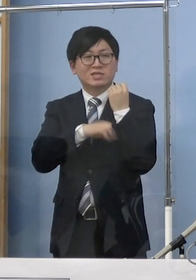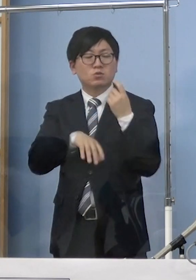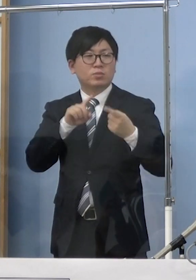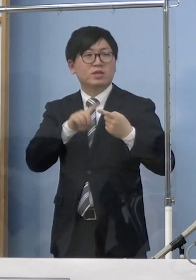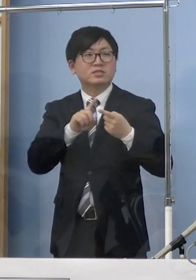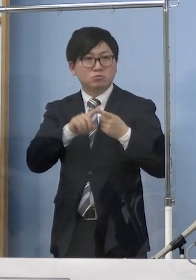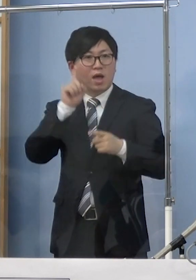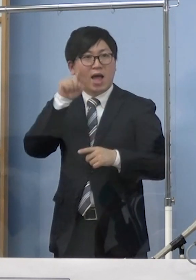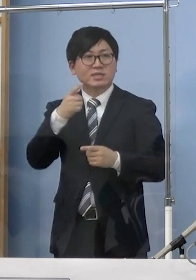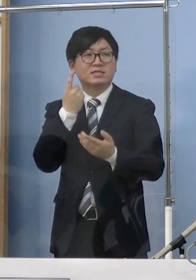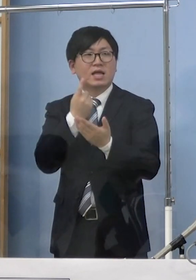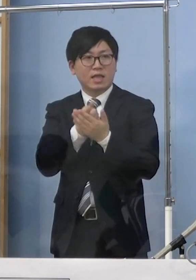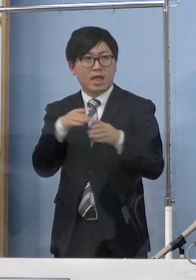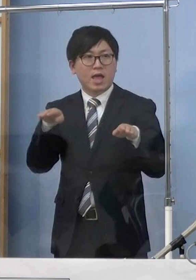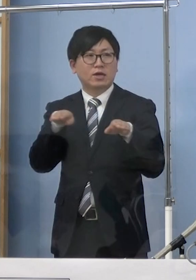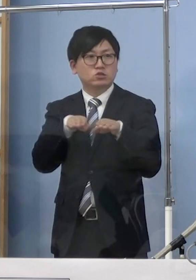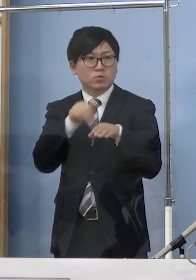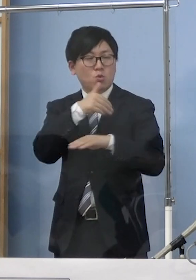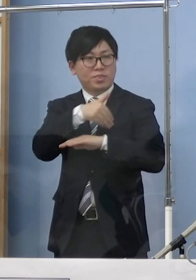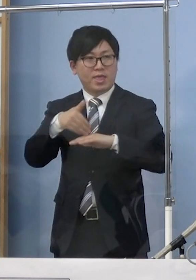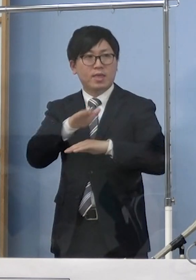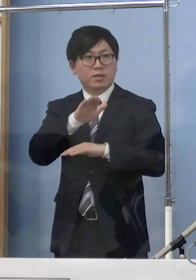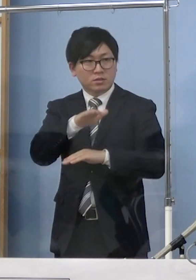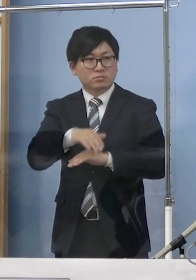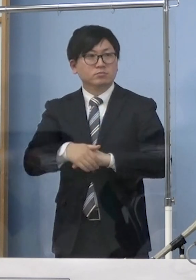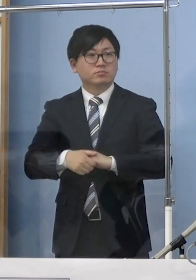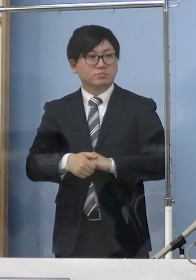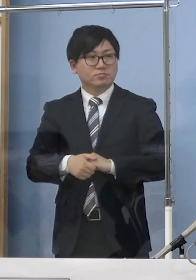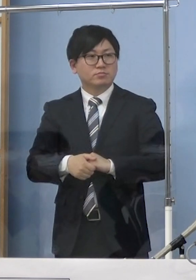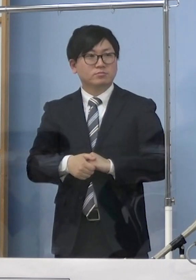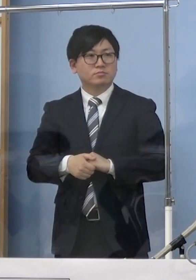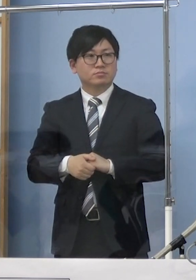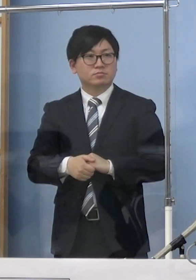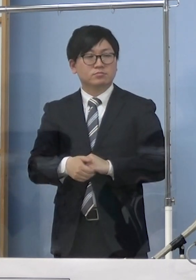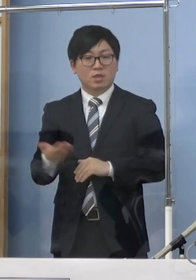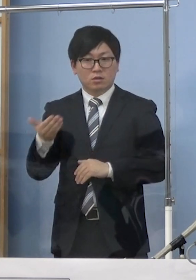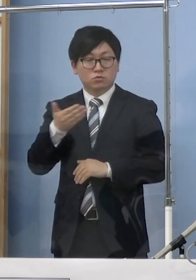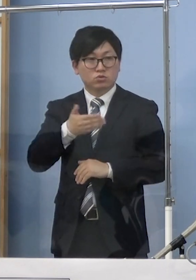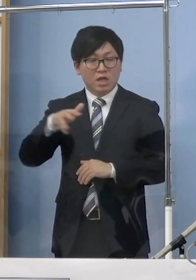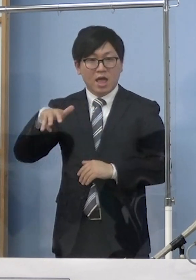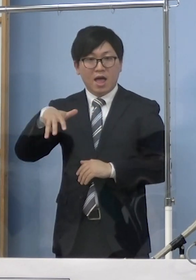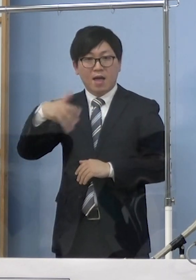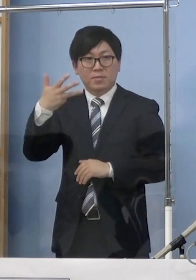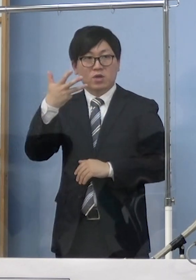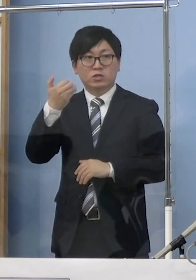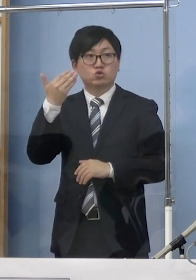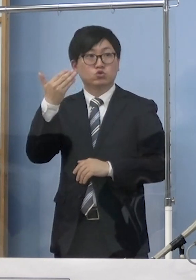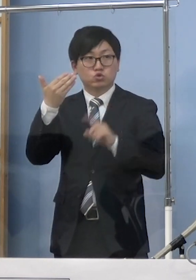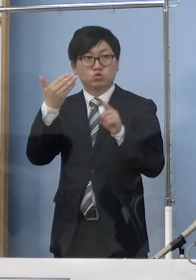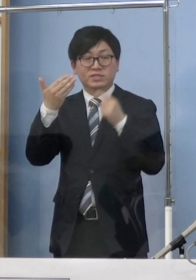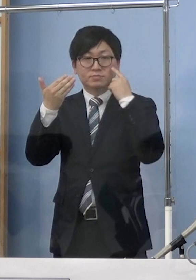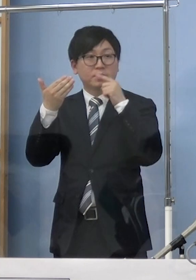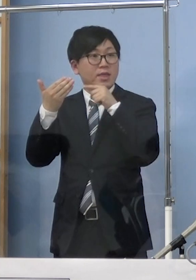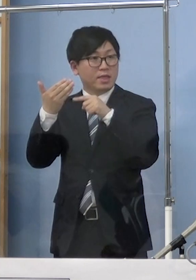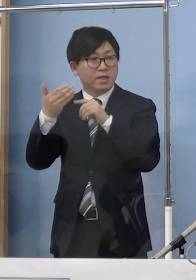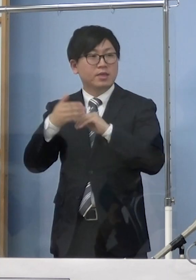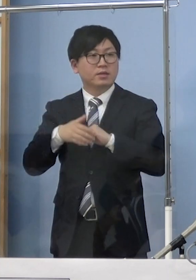というのを決定しているという状態でございます。次が889例目の方でございます